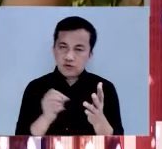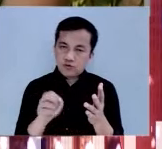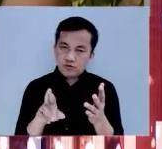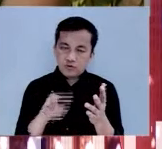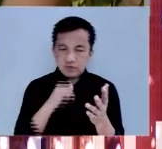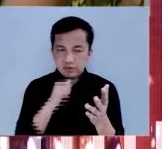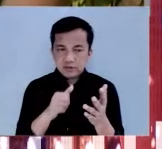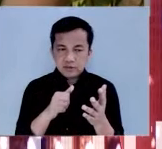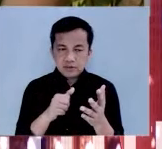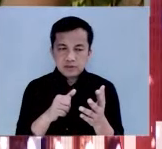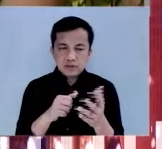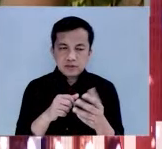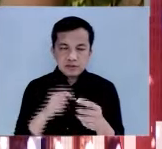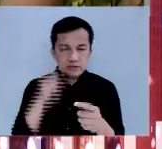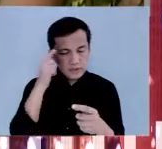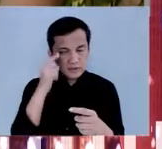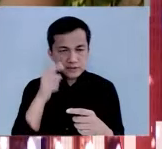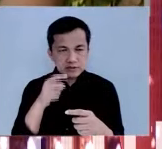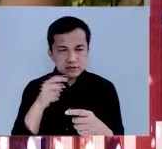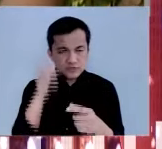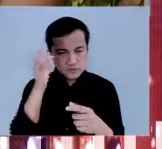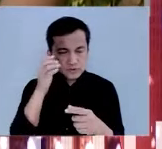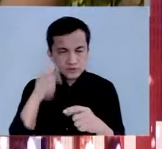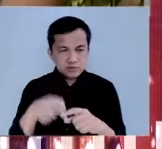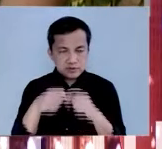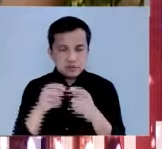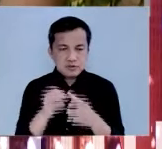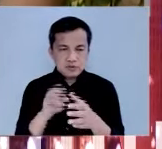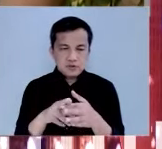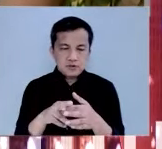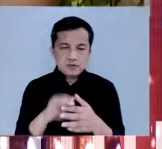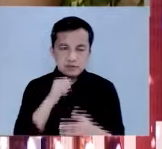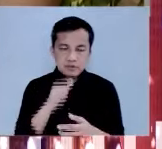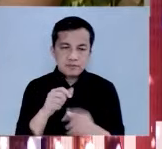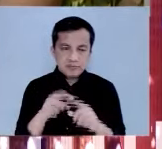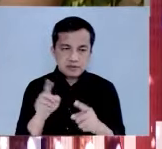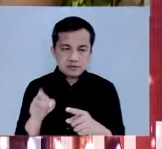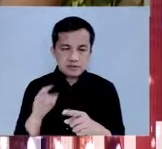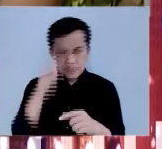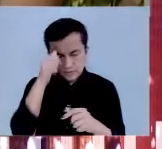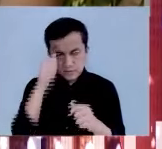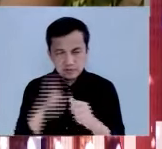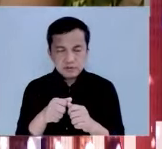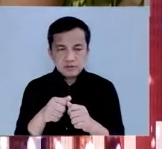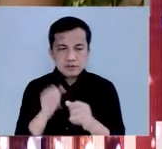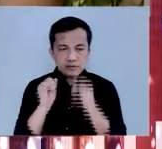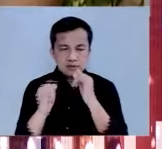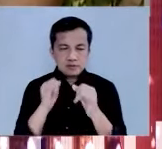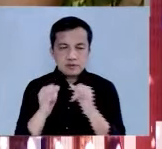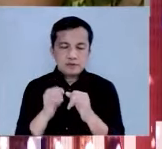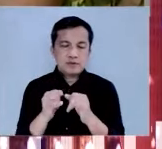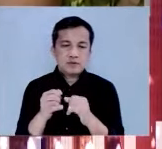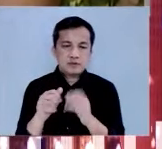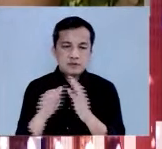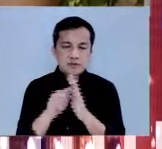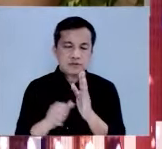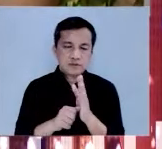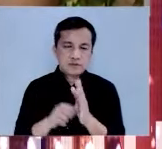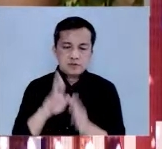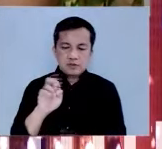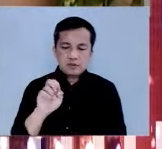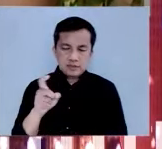yata consideration Kung ikaw ay suspended o hindi but I'm not really sure but that's what i remember from our interview before with atony Rex laud